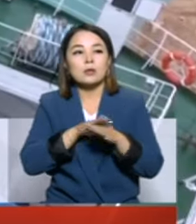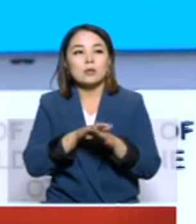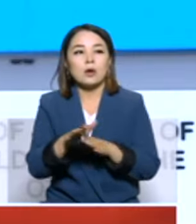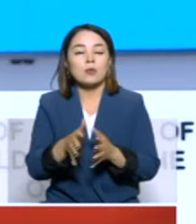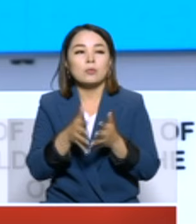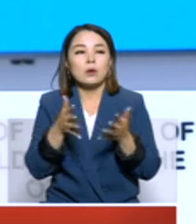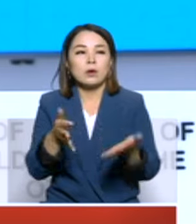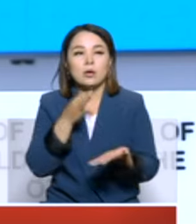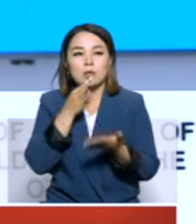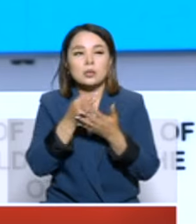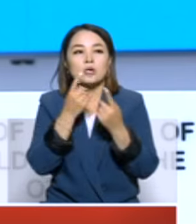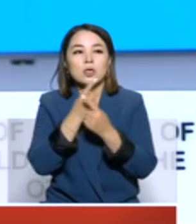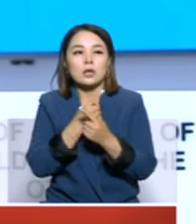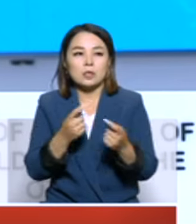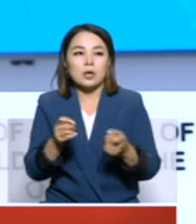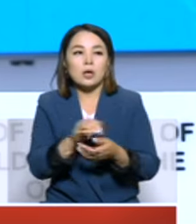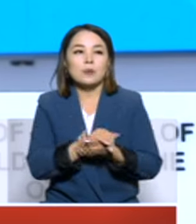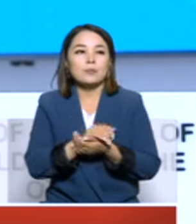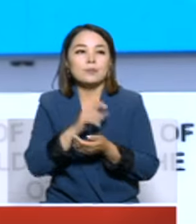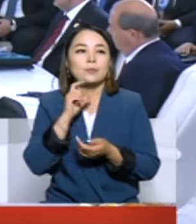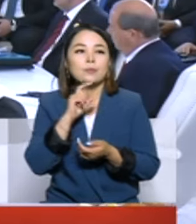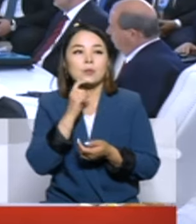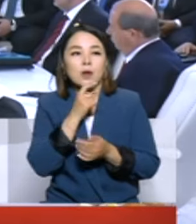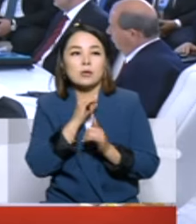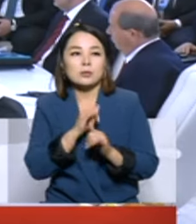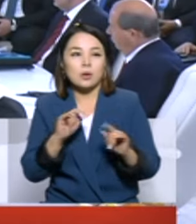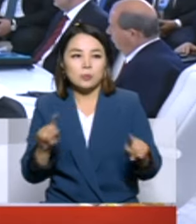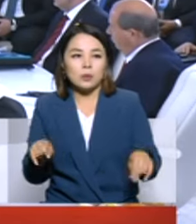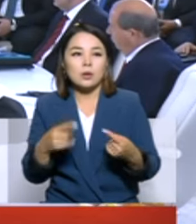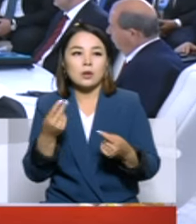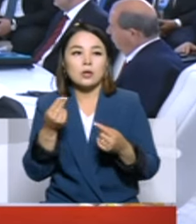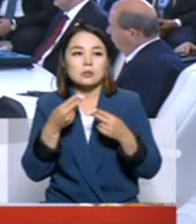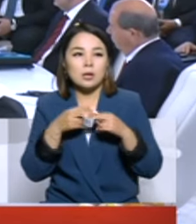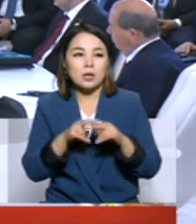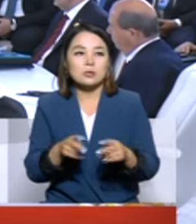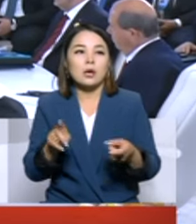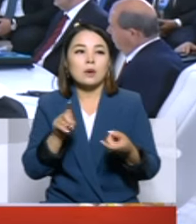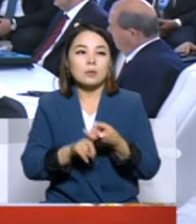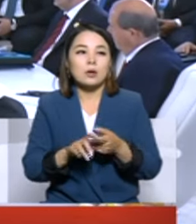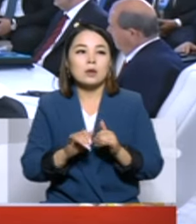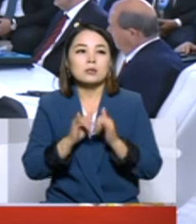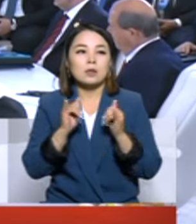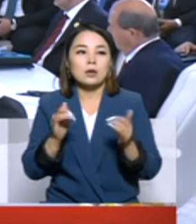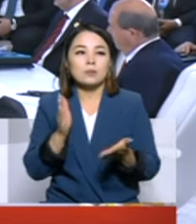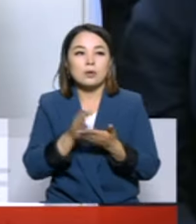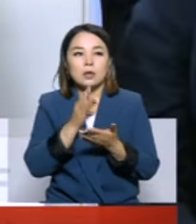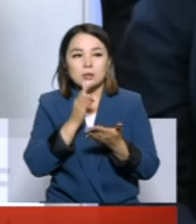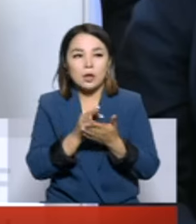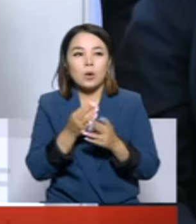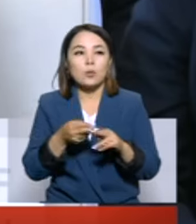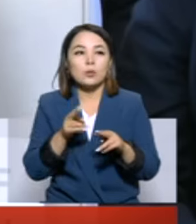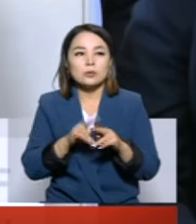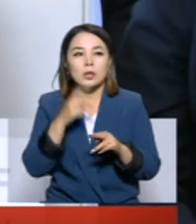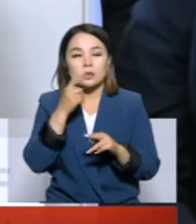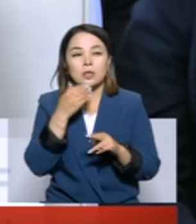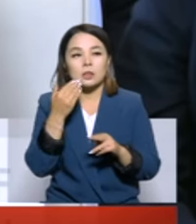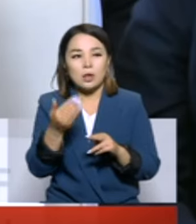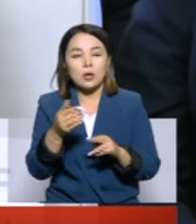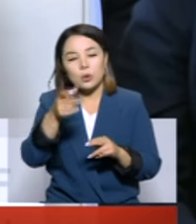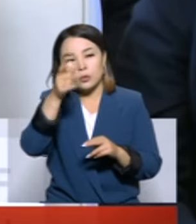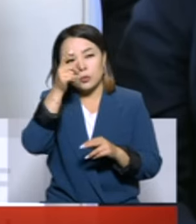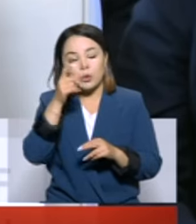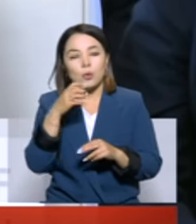шақырды. Экономикалық ынтымақтастықты дамыту үшін қаржы саласындағы байланысты нығайта түсу керек. Осы ретте